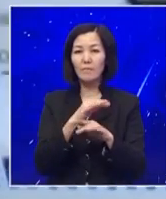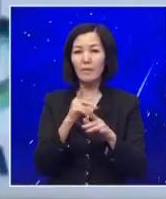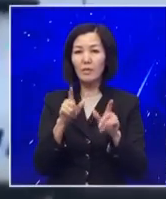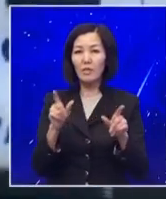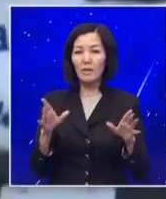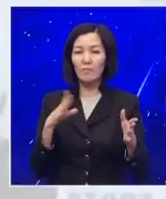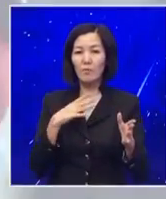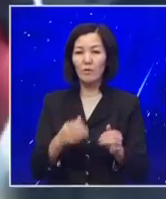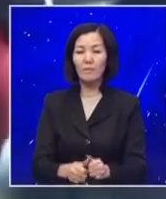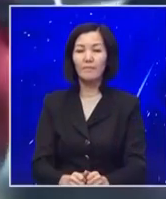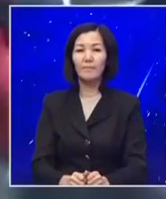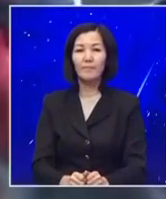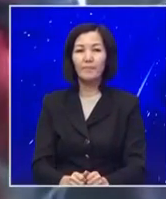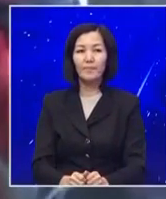бар.